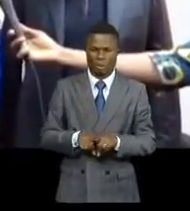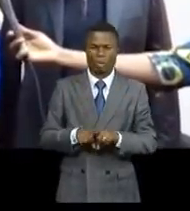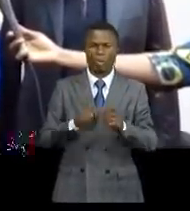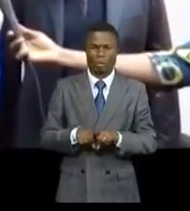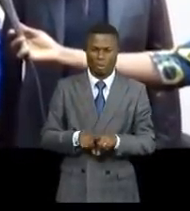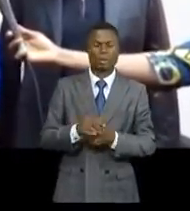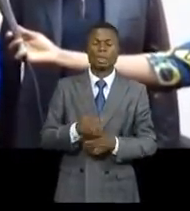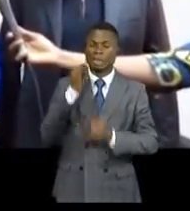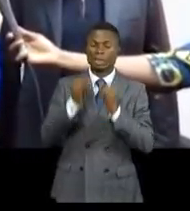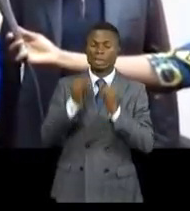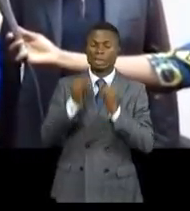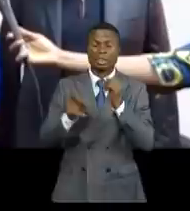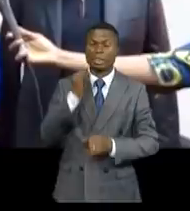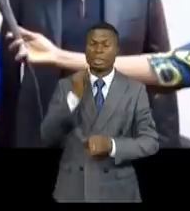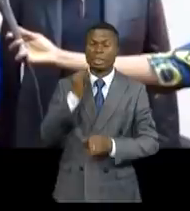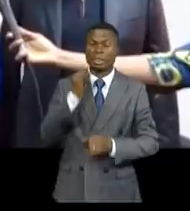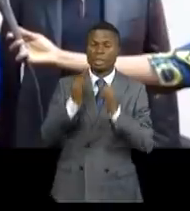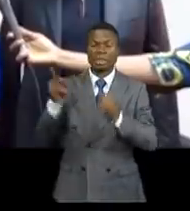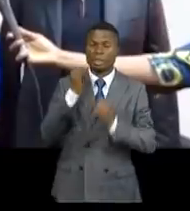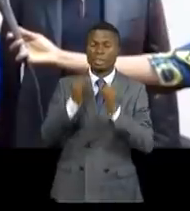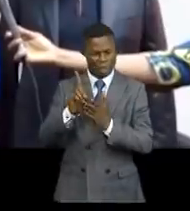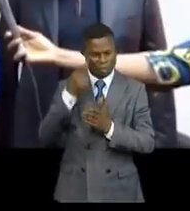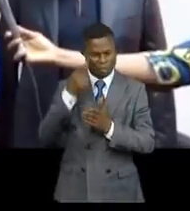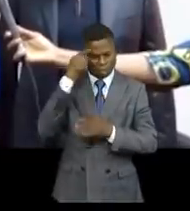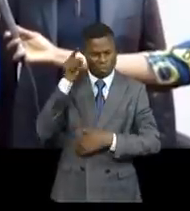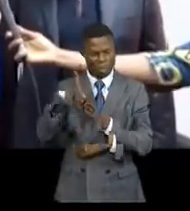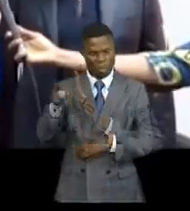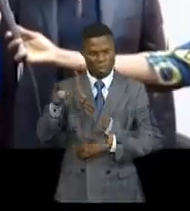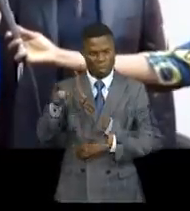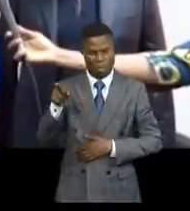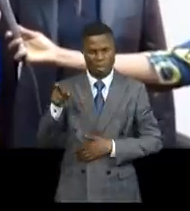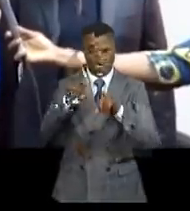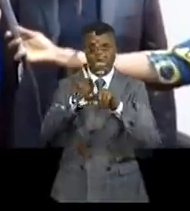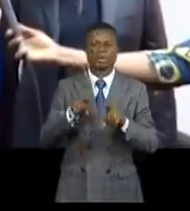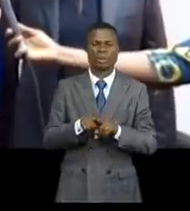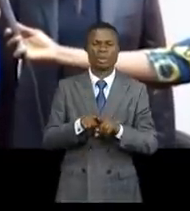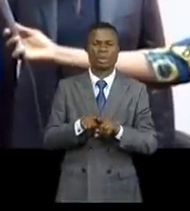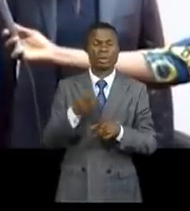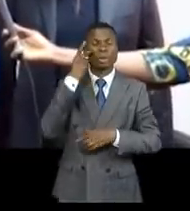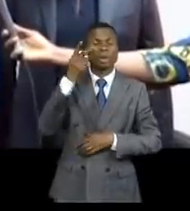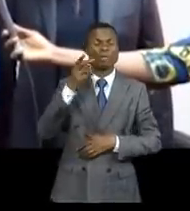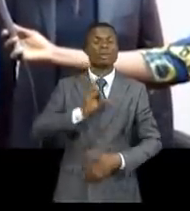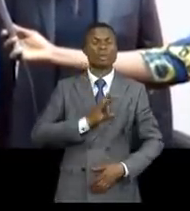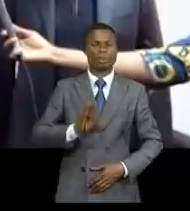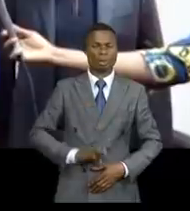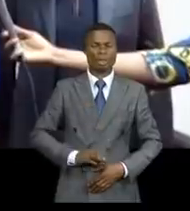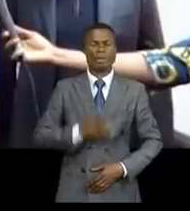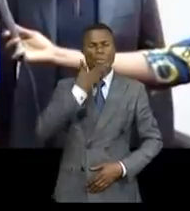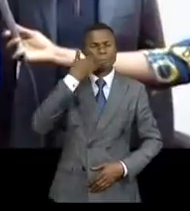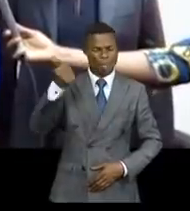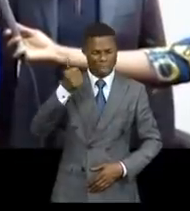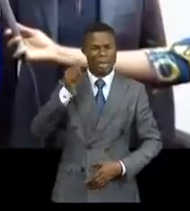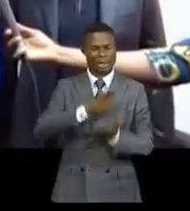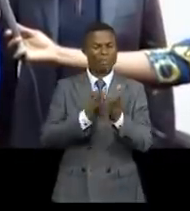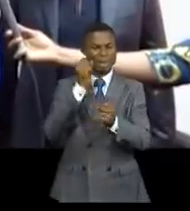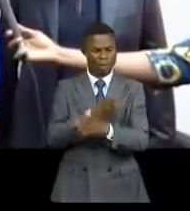grâce à lui que la province est en train de se développer et que sa vision est vraiment matérialisée en